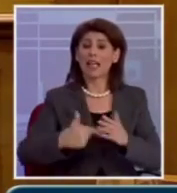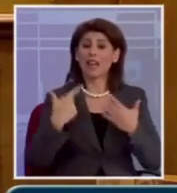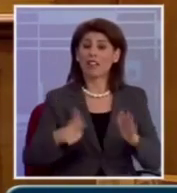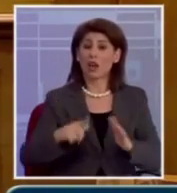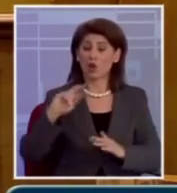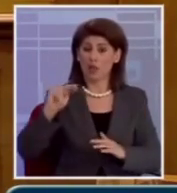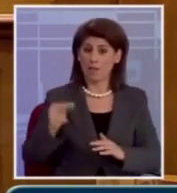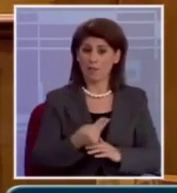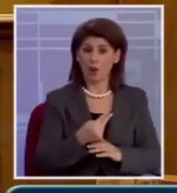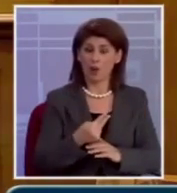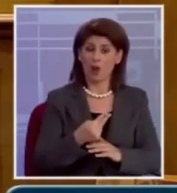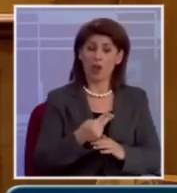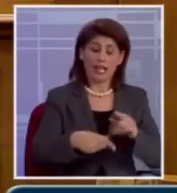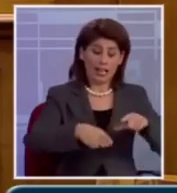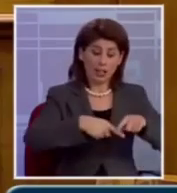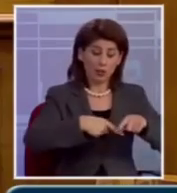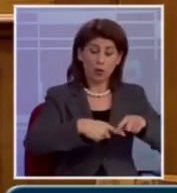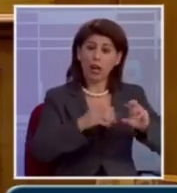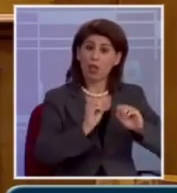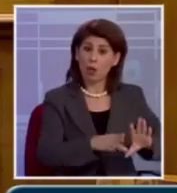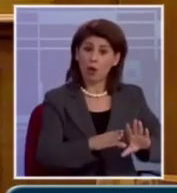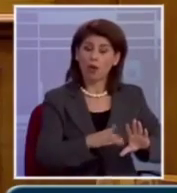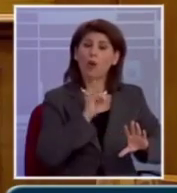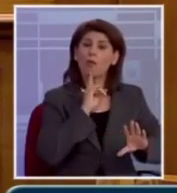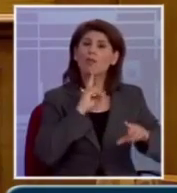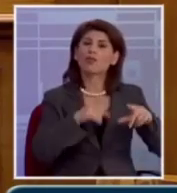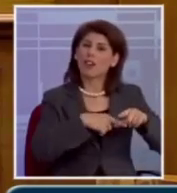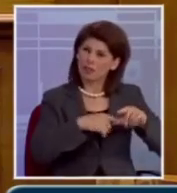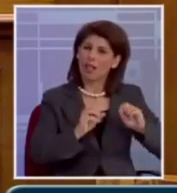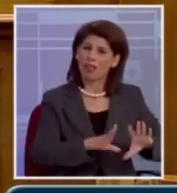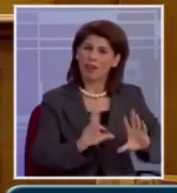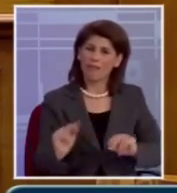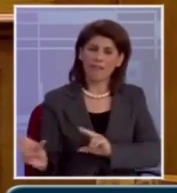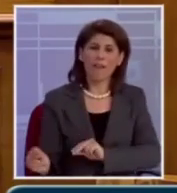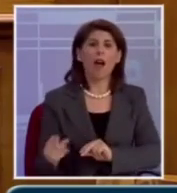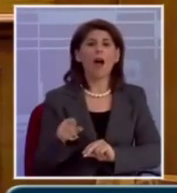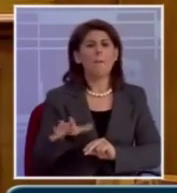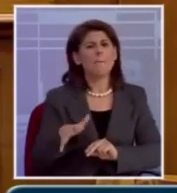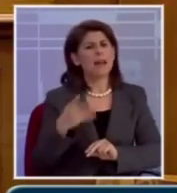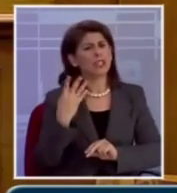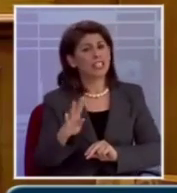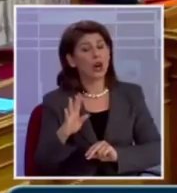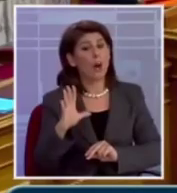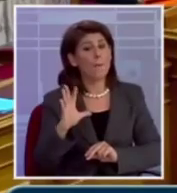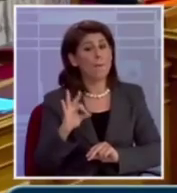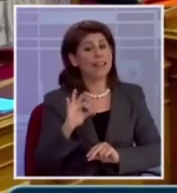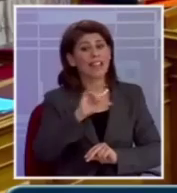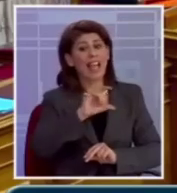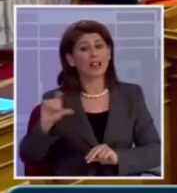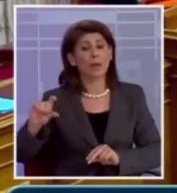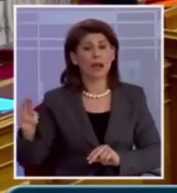700 ευρώ, η 13η που θα δοθεί σαν δώρο Χριστουγέννων, που είναι περίπου 450 εκατομμύρια